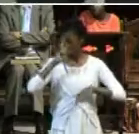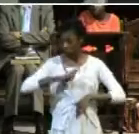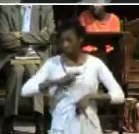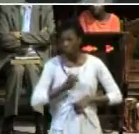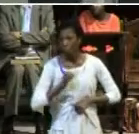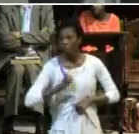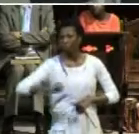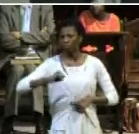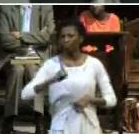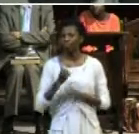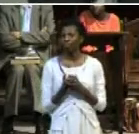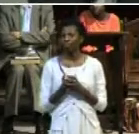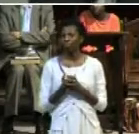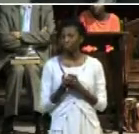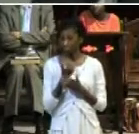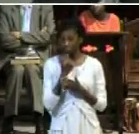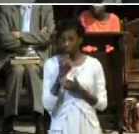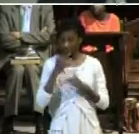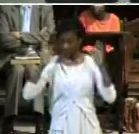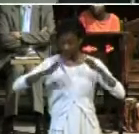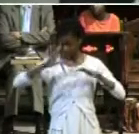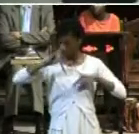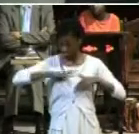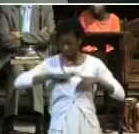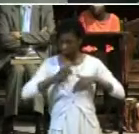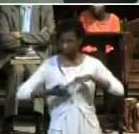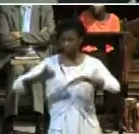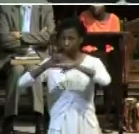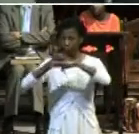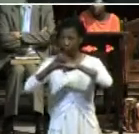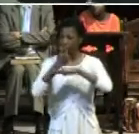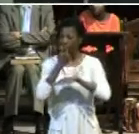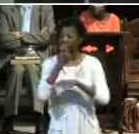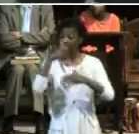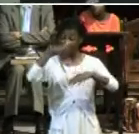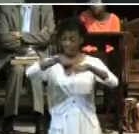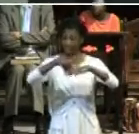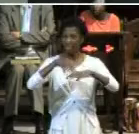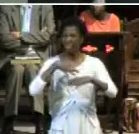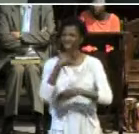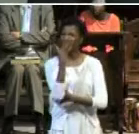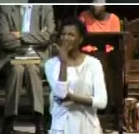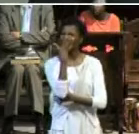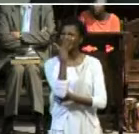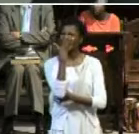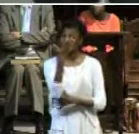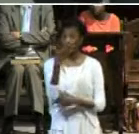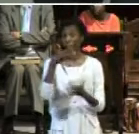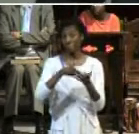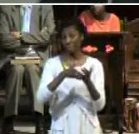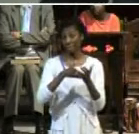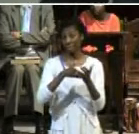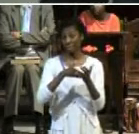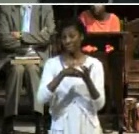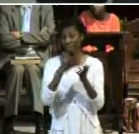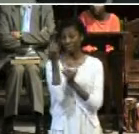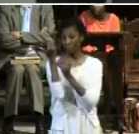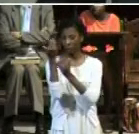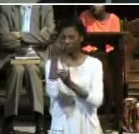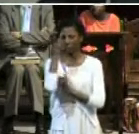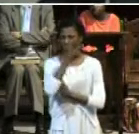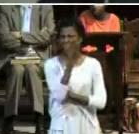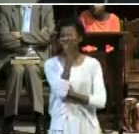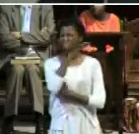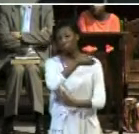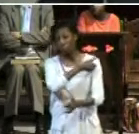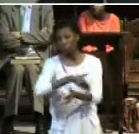religion d'État, il y a 500 millions de personnes et aujourd'hui 5000 adventistes. C'est